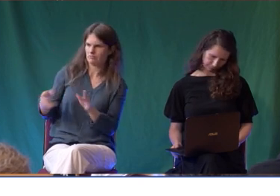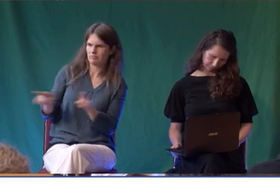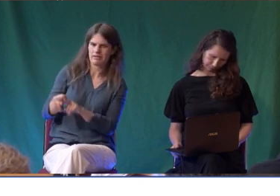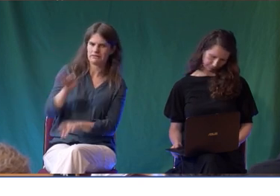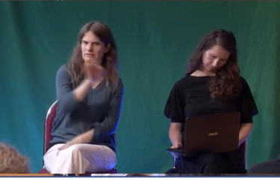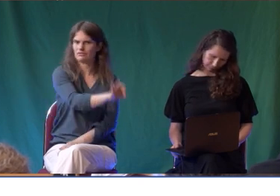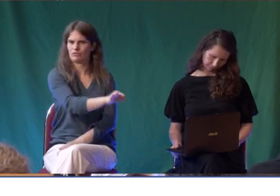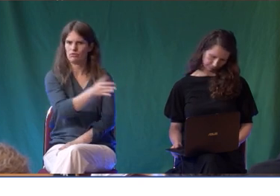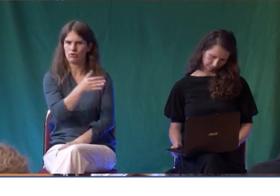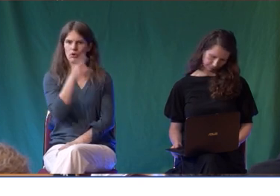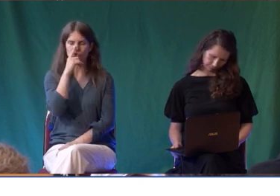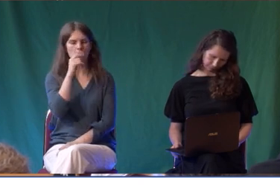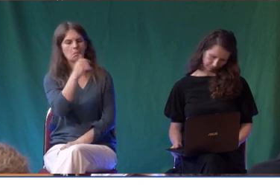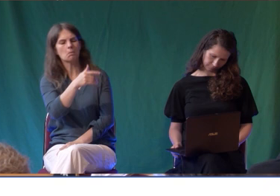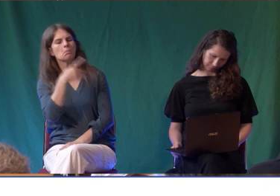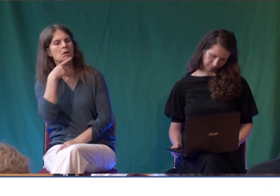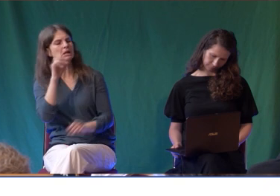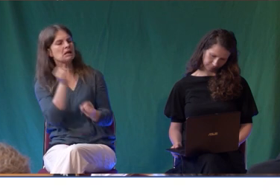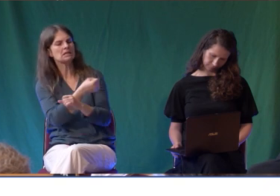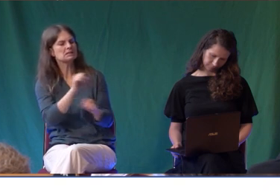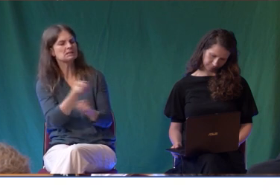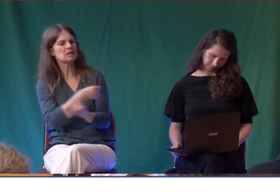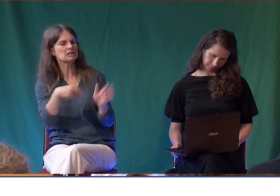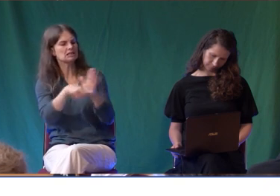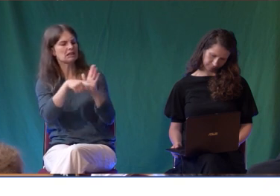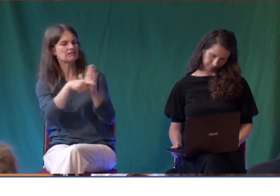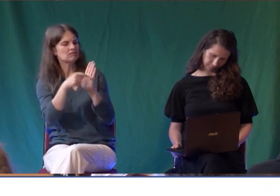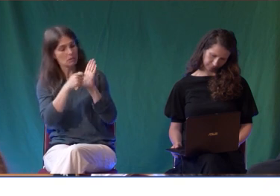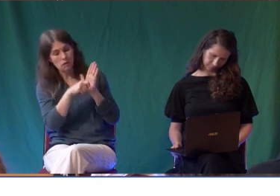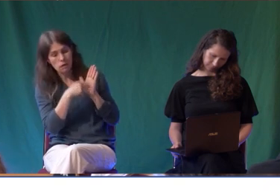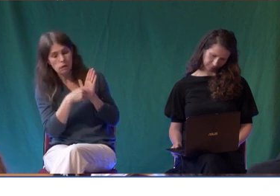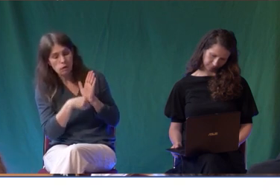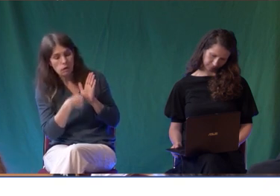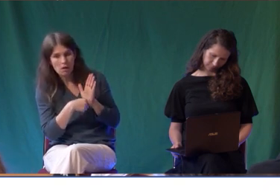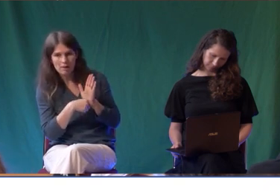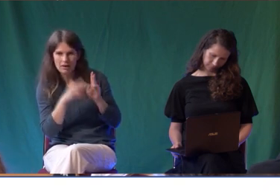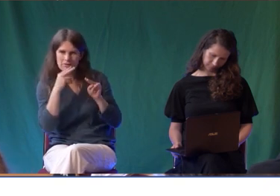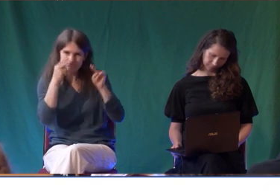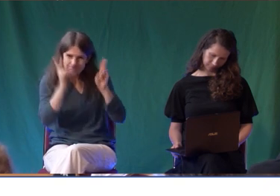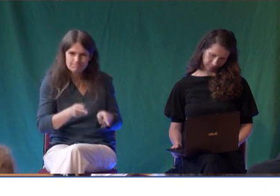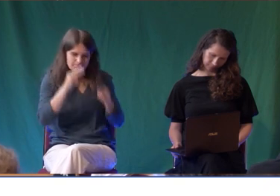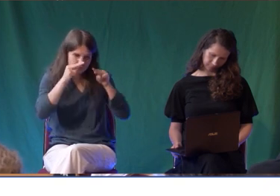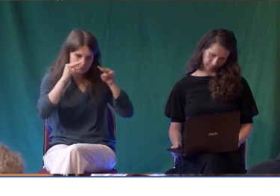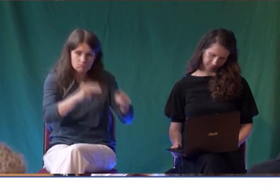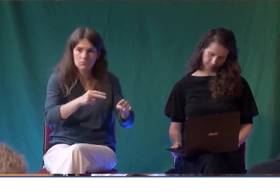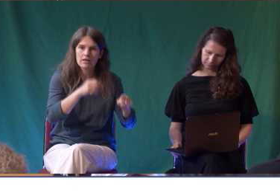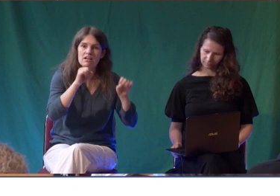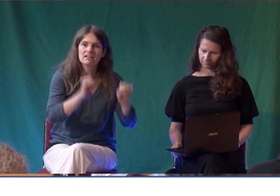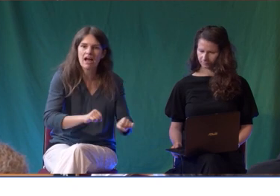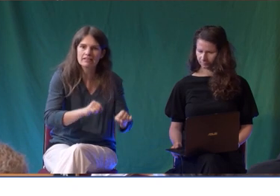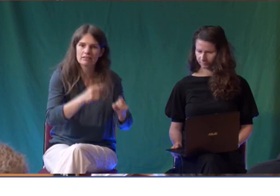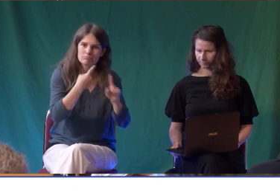oft wird nur geschaut was können die Eltern nicht es wird nicht geschaut was können die Eltern denn und dann